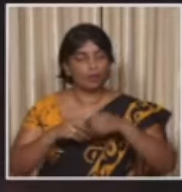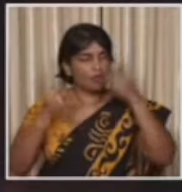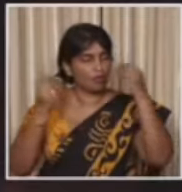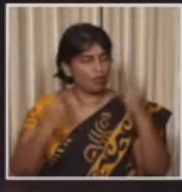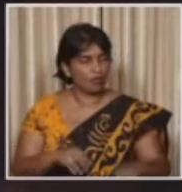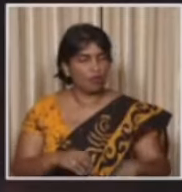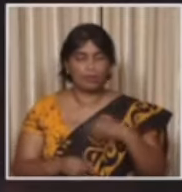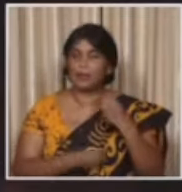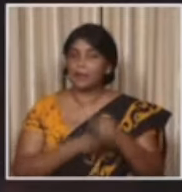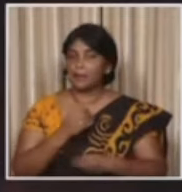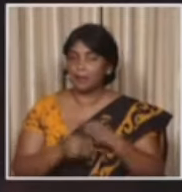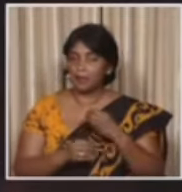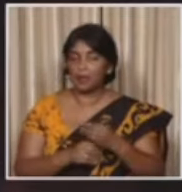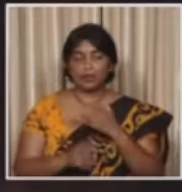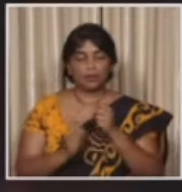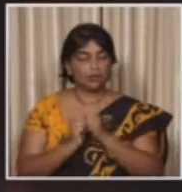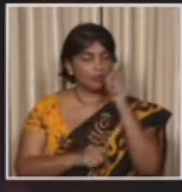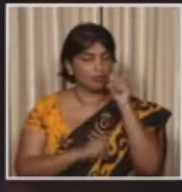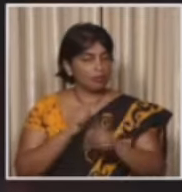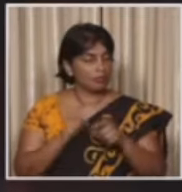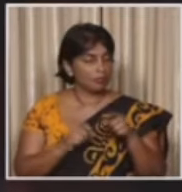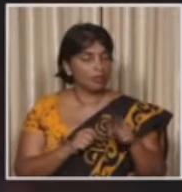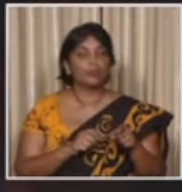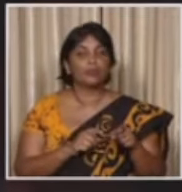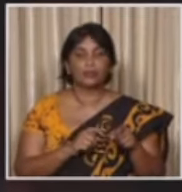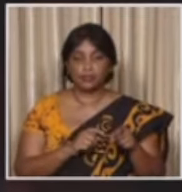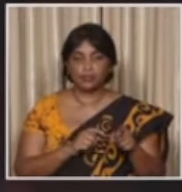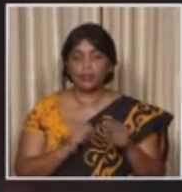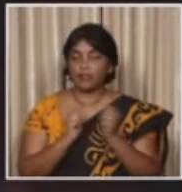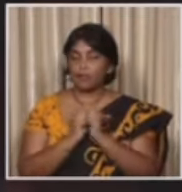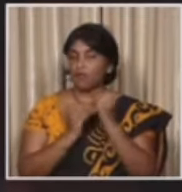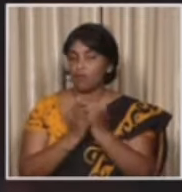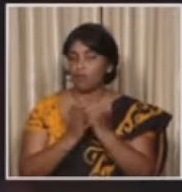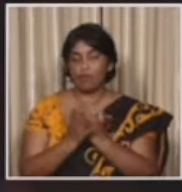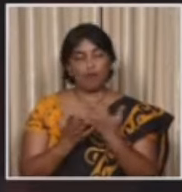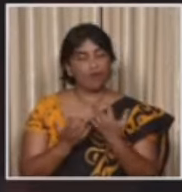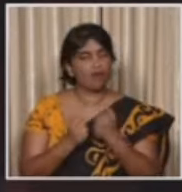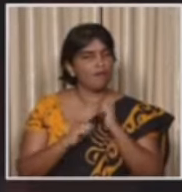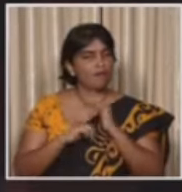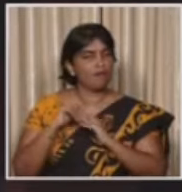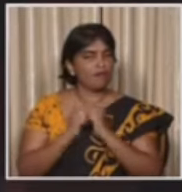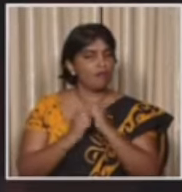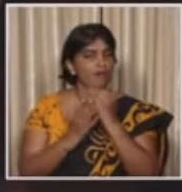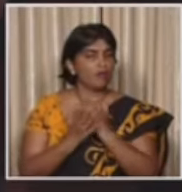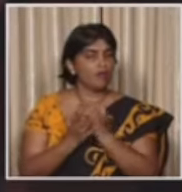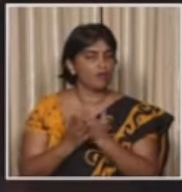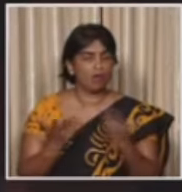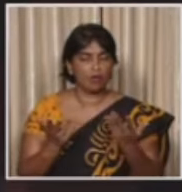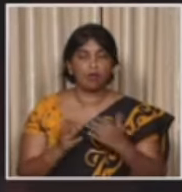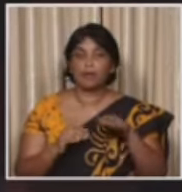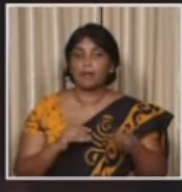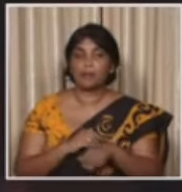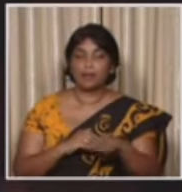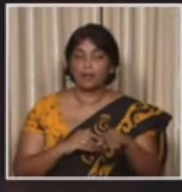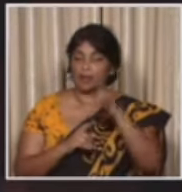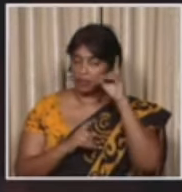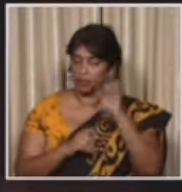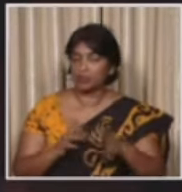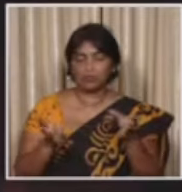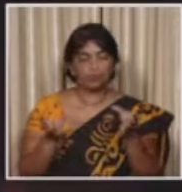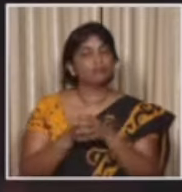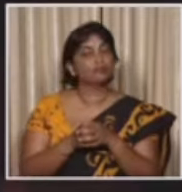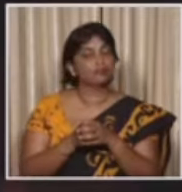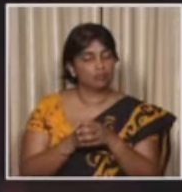කඩාවැටුණු කර්මාන්තවලට ව්‍යවසායකින්ට වැඩපිළිවෙලක් අවශ්‍යයි. මොකද වැඩපිළිවෙල? Access to affordable capital.